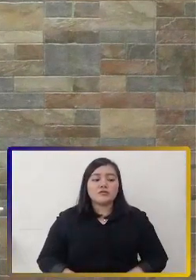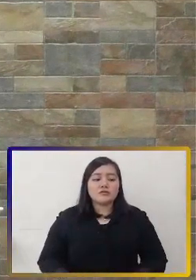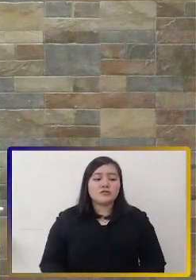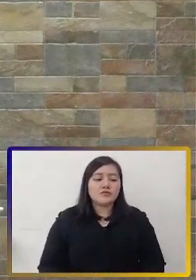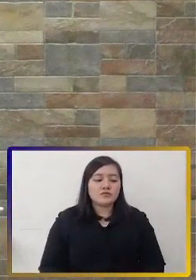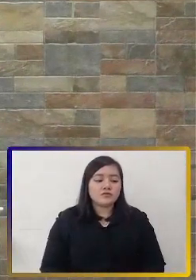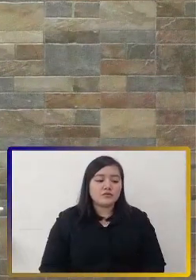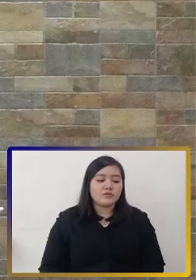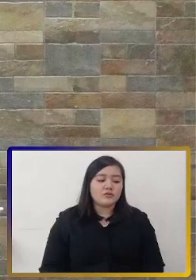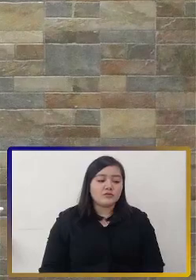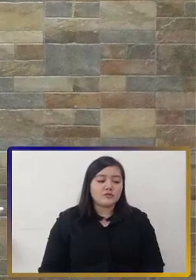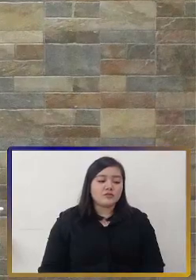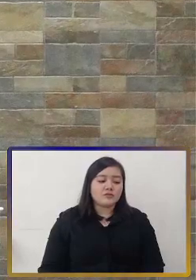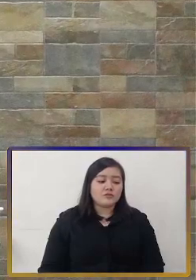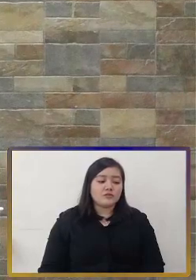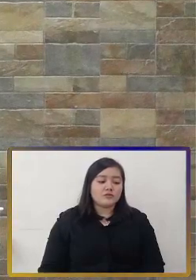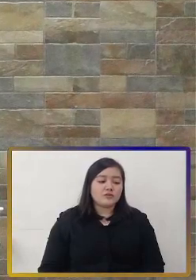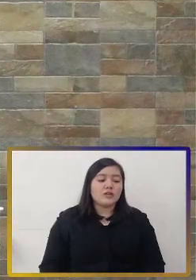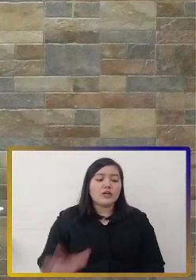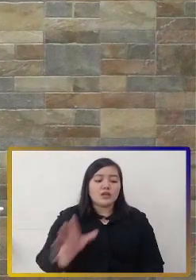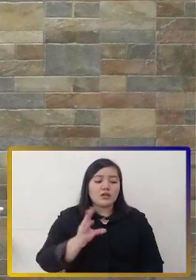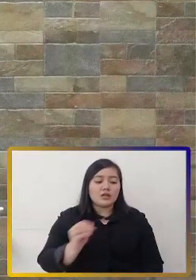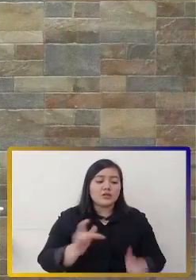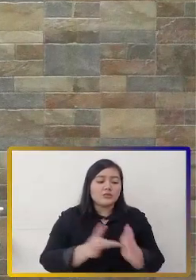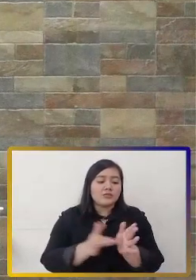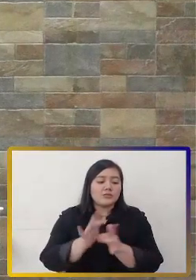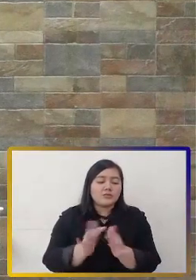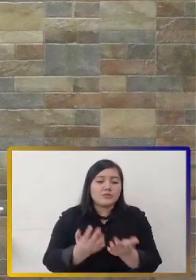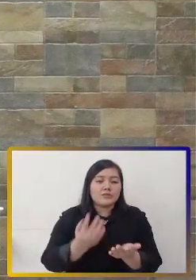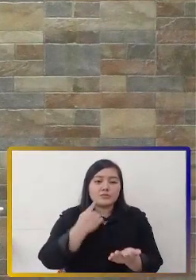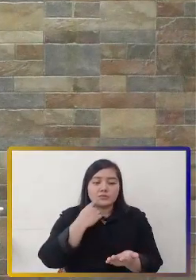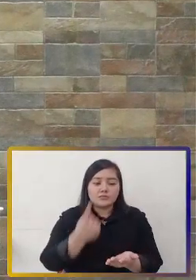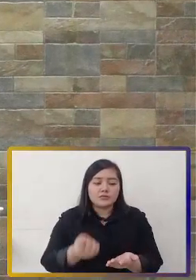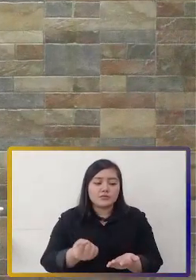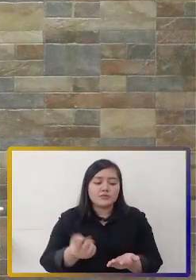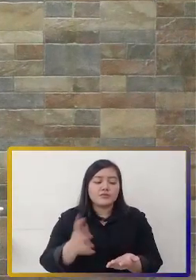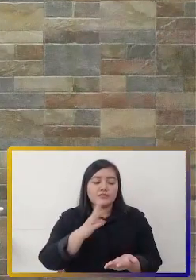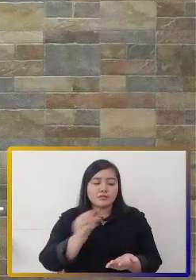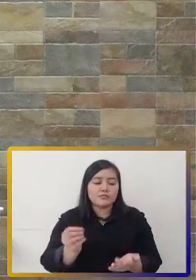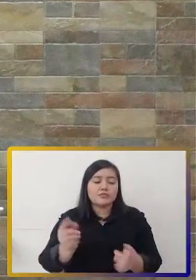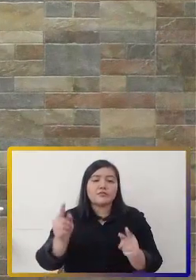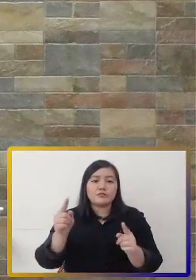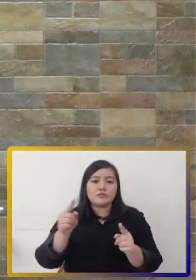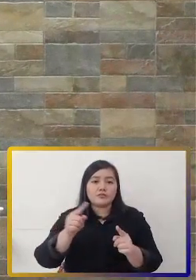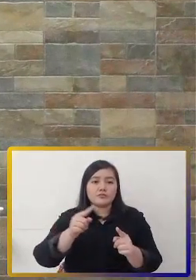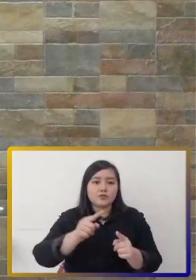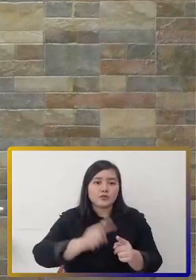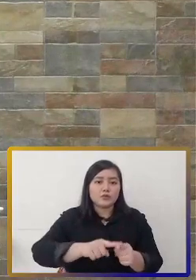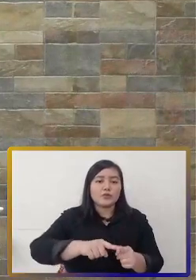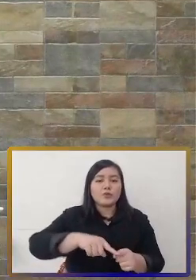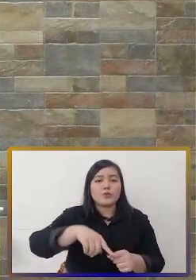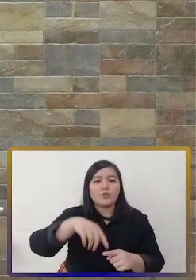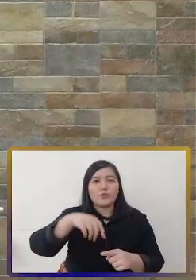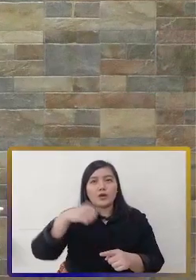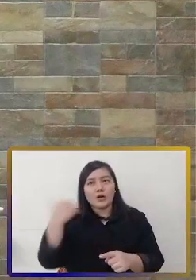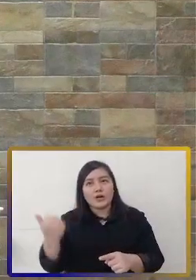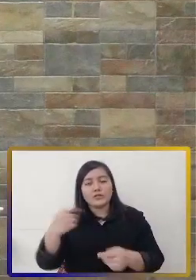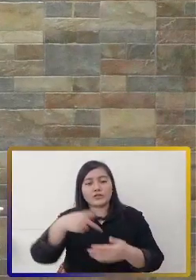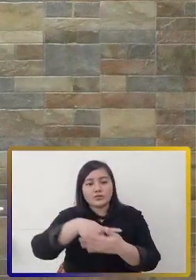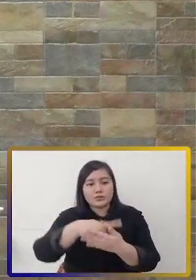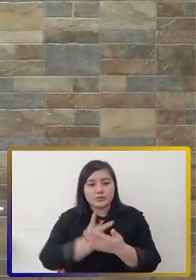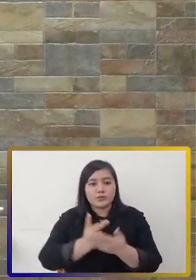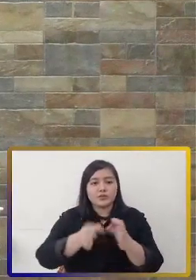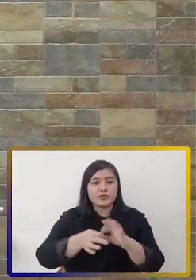sabi po ng Biblia, and unto the what? Uttermost part of the earth. Alright? Which is